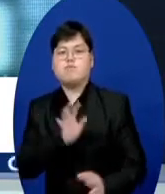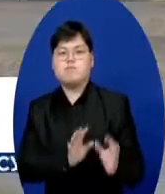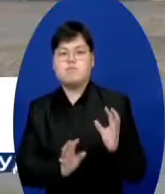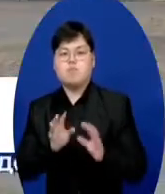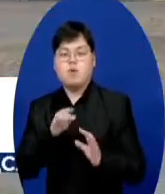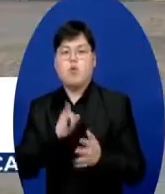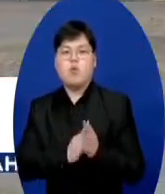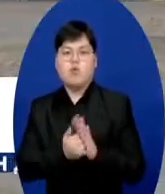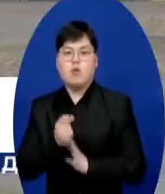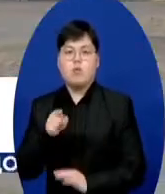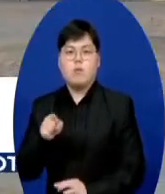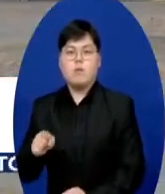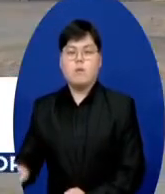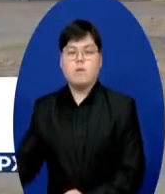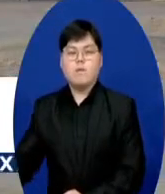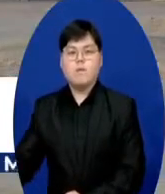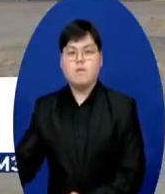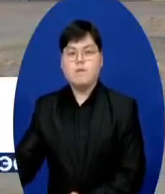нэмэгдэжээ.